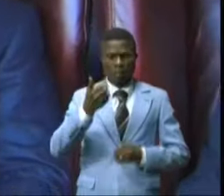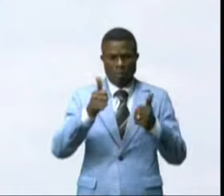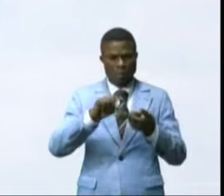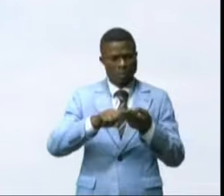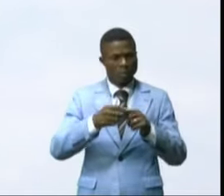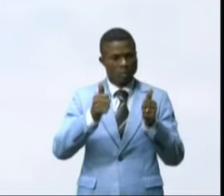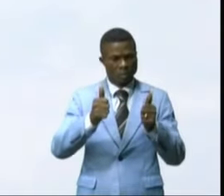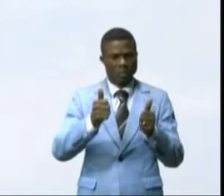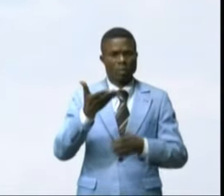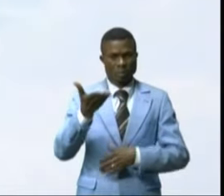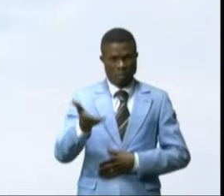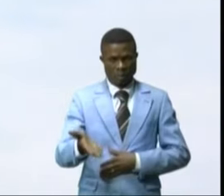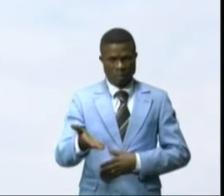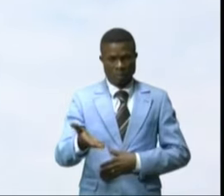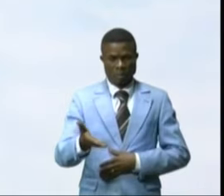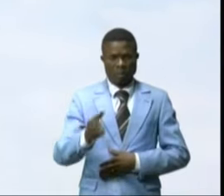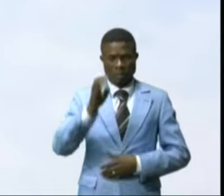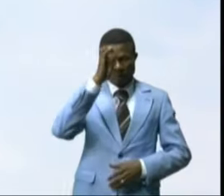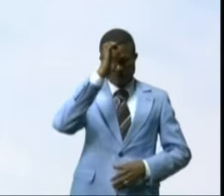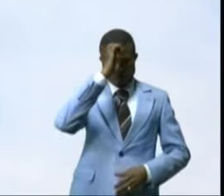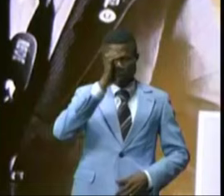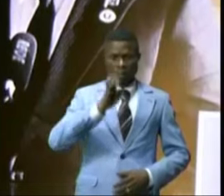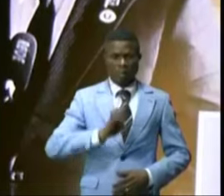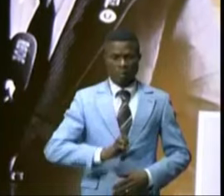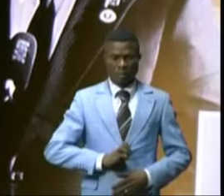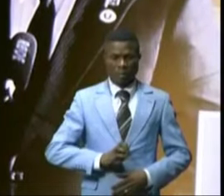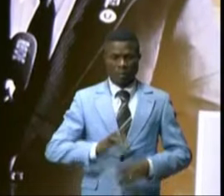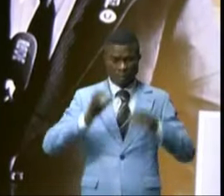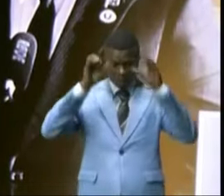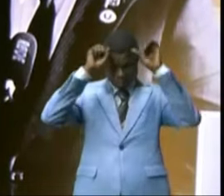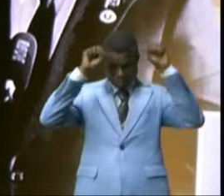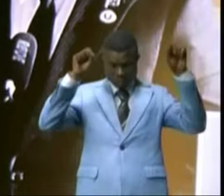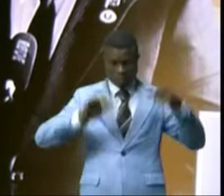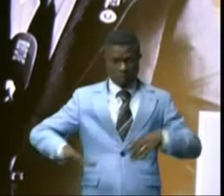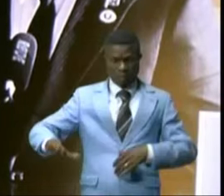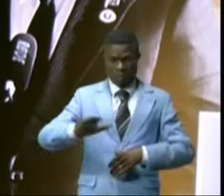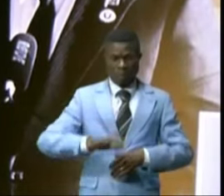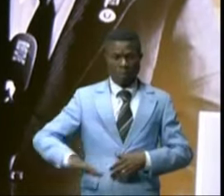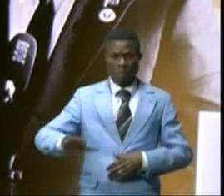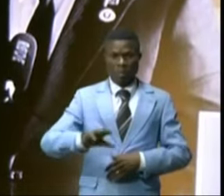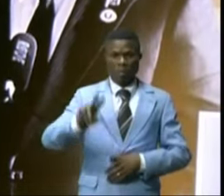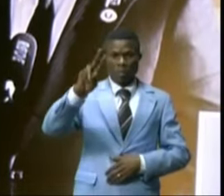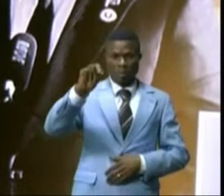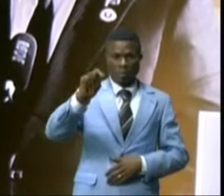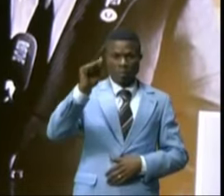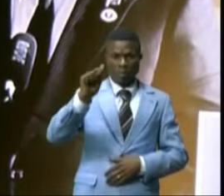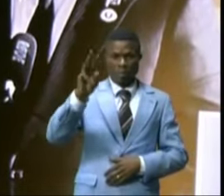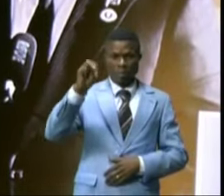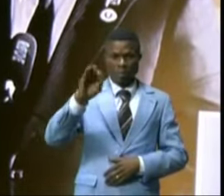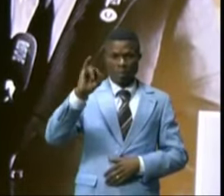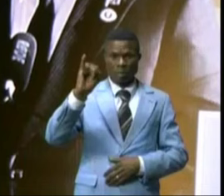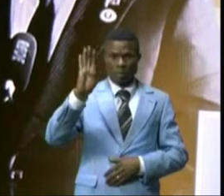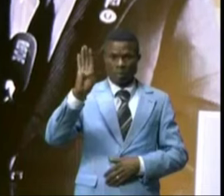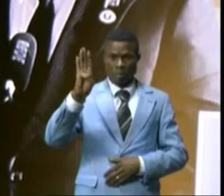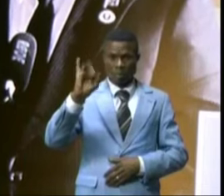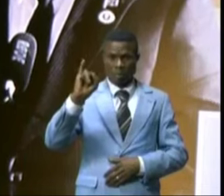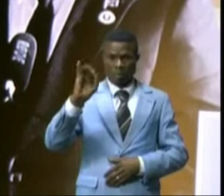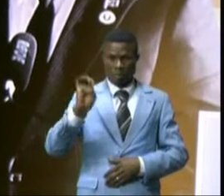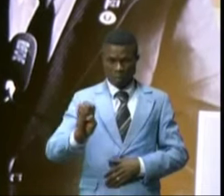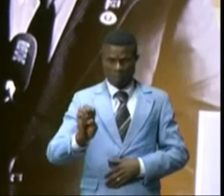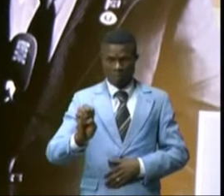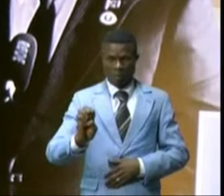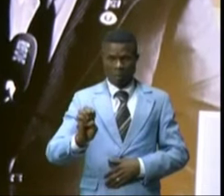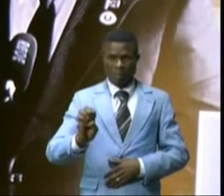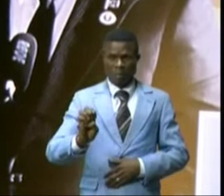amis. Excellences, Monsieur le Président de la République de Namibie, distinguée Madame